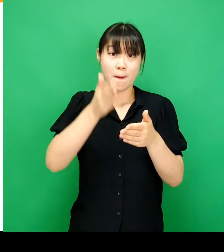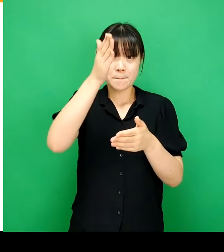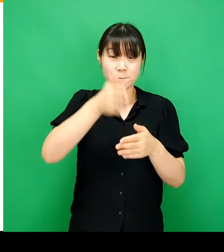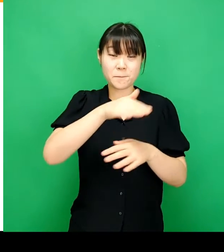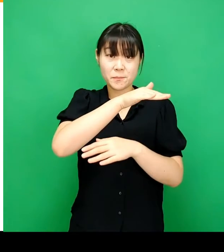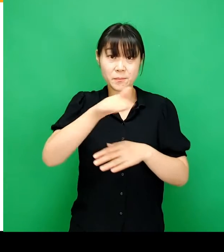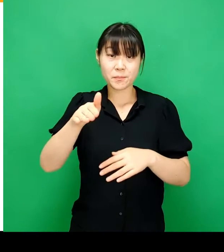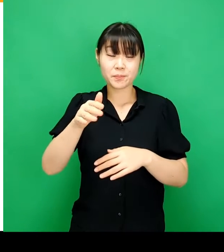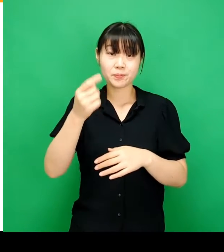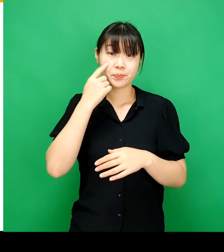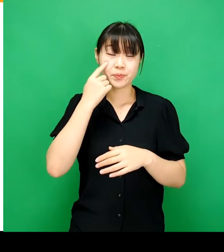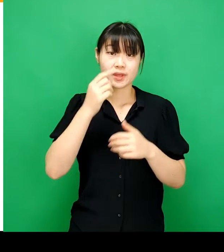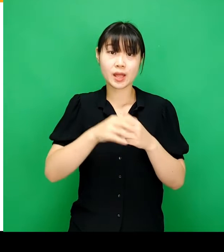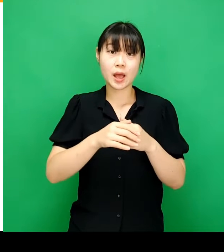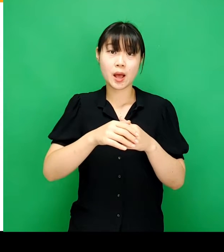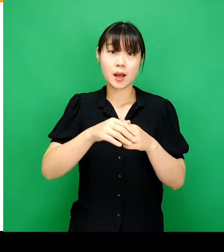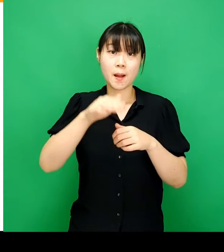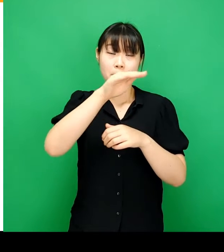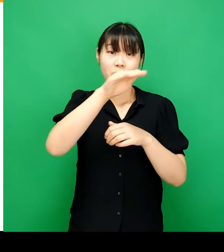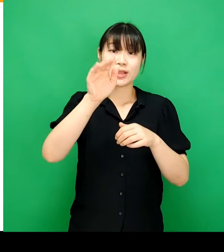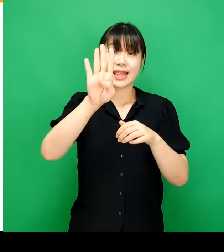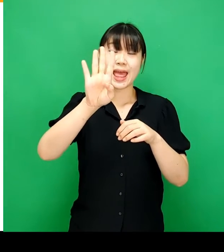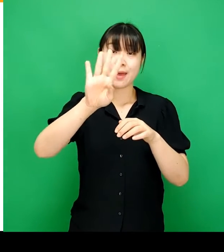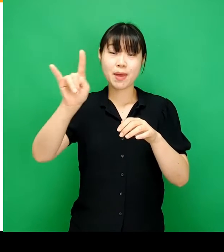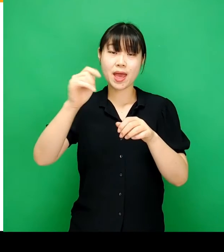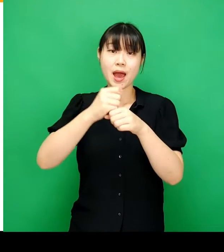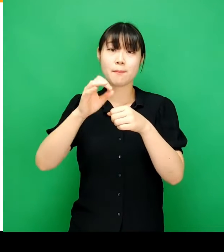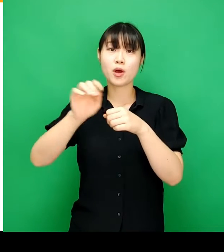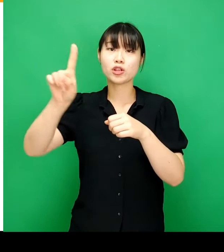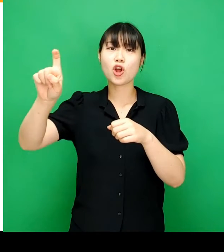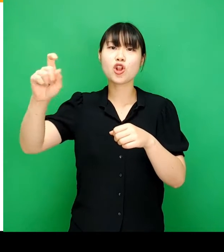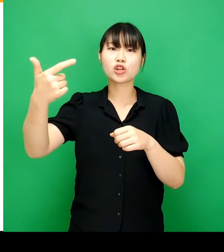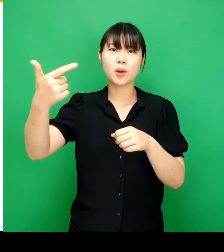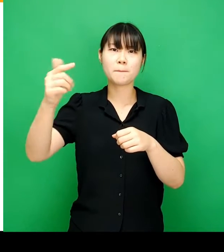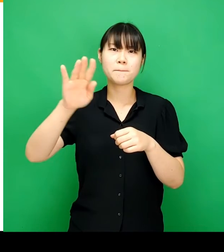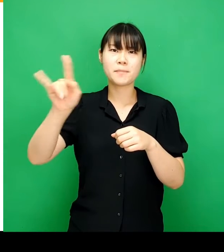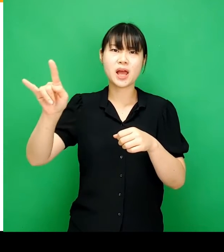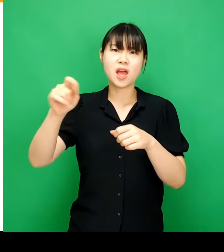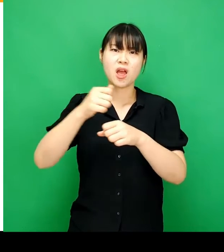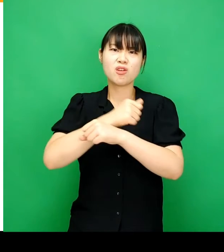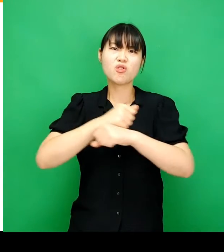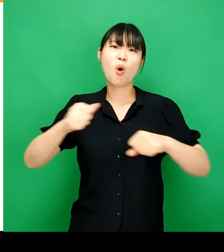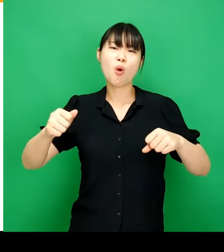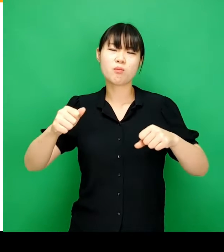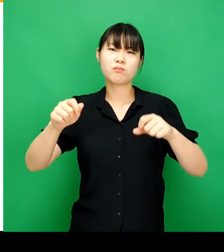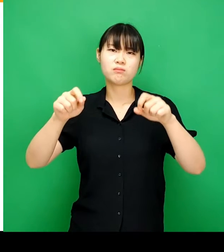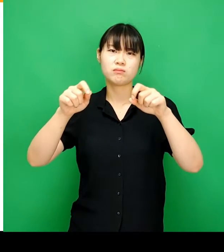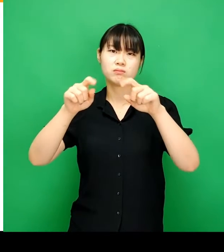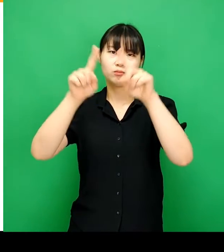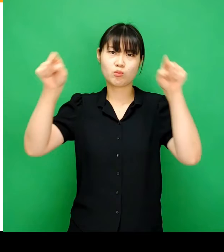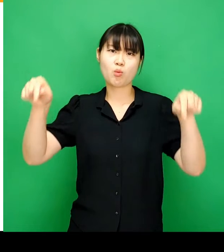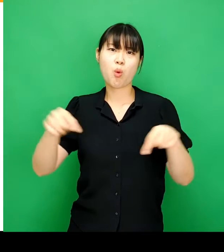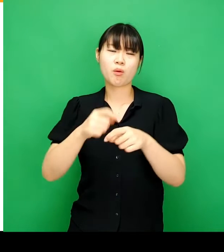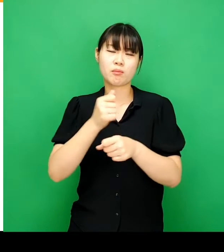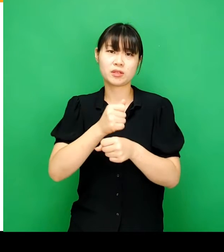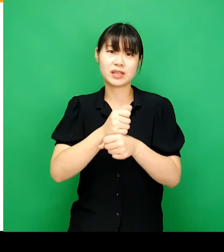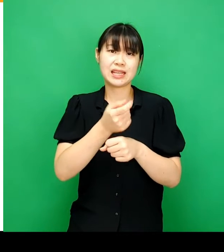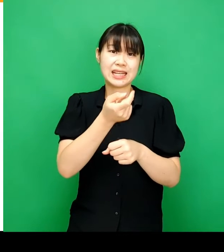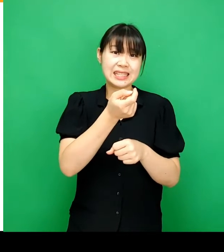사각형을 쪼개서 확인해 볼까요? 변의 길이를 4배로 하면 16배 넓은 도형이